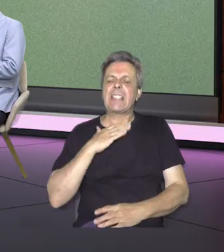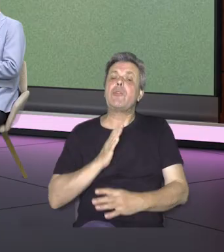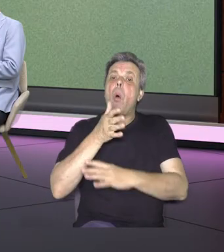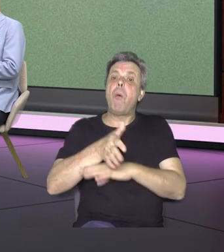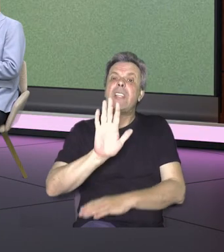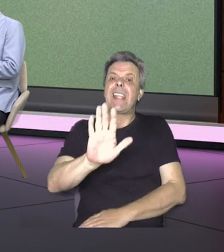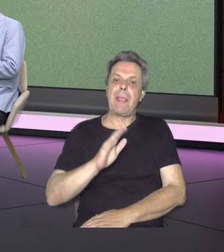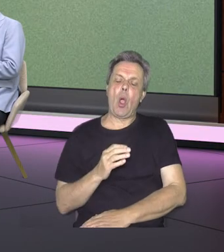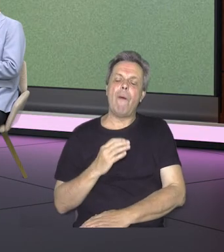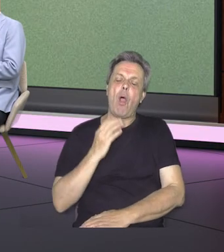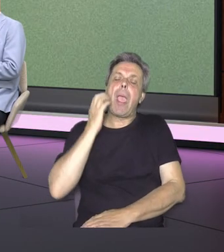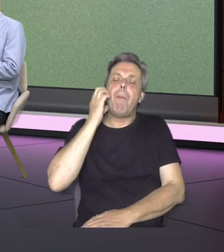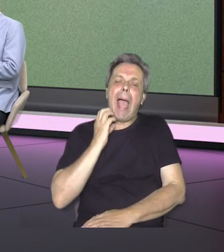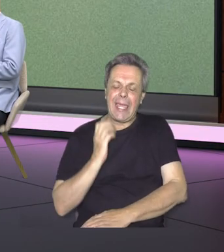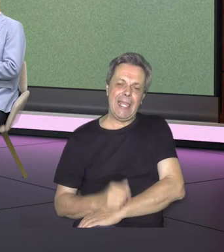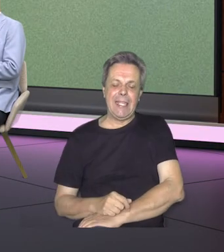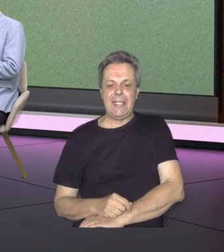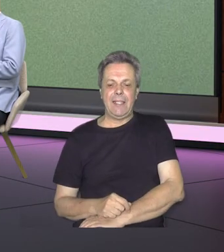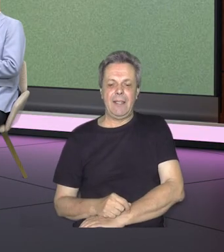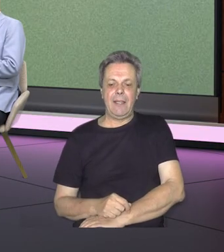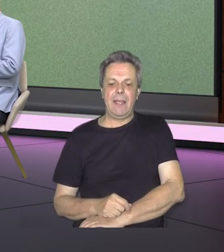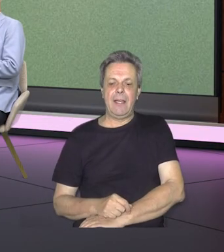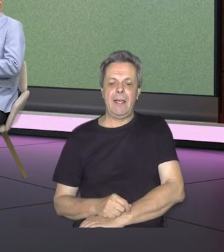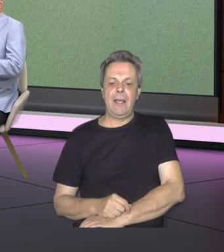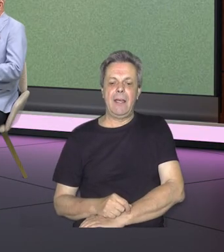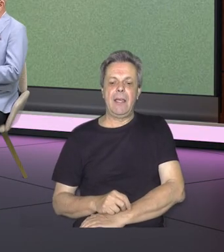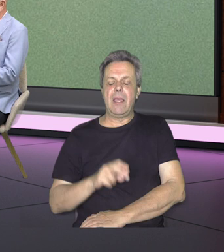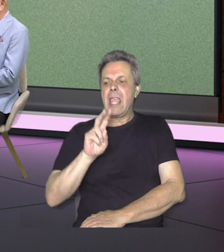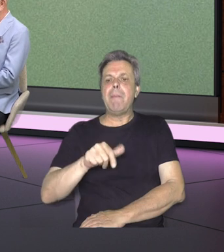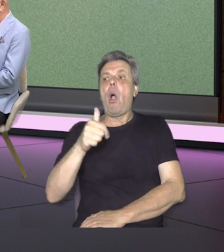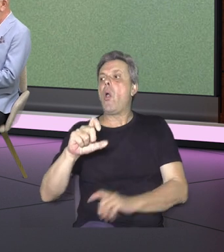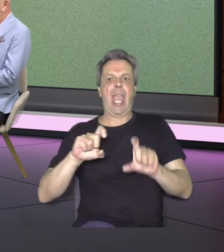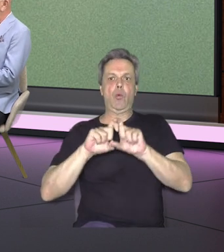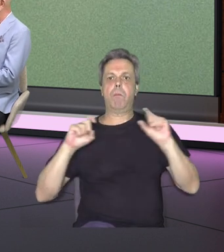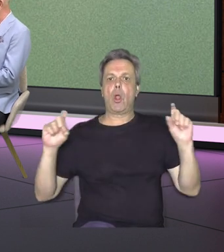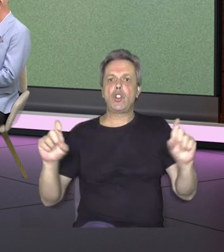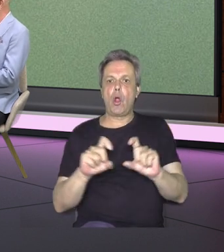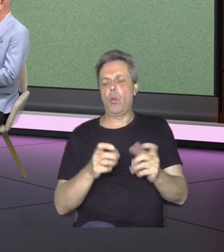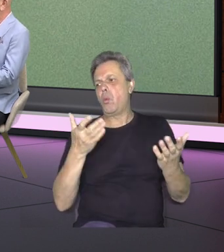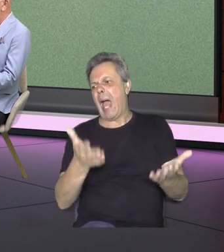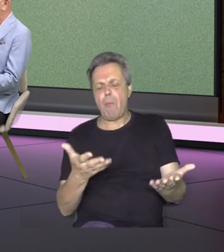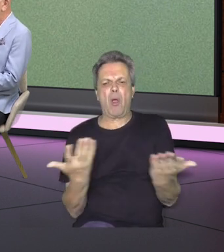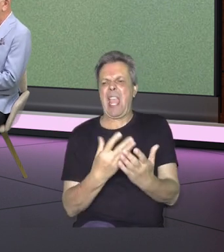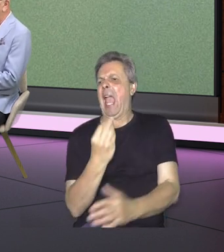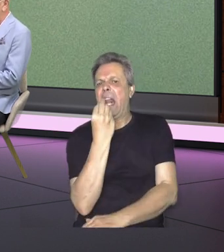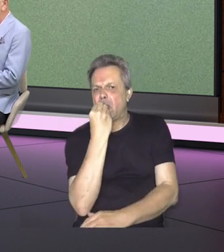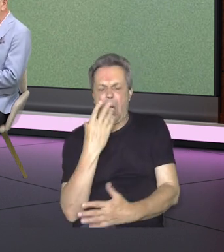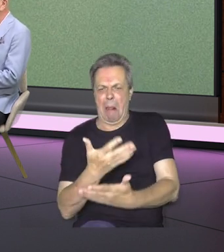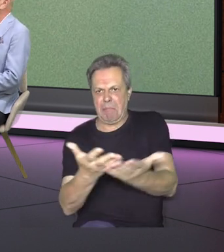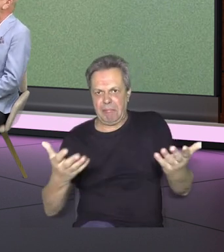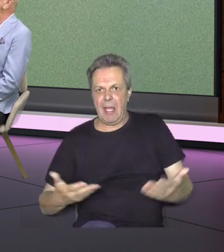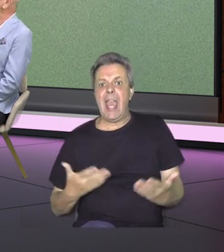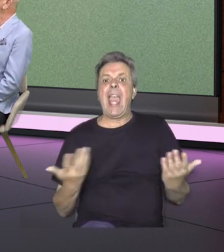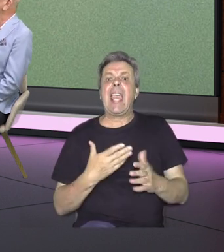njihovoj Obaki, točnije rečeno, imao jednu prostoriju, tamo gdje je zaklada, restoran i tako